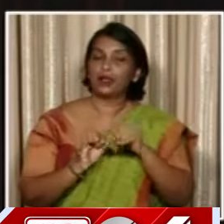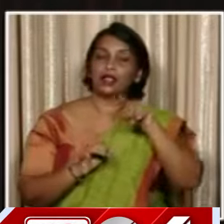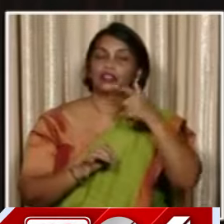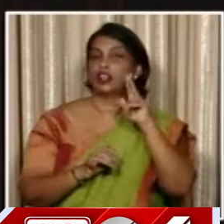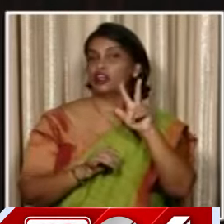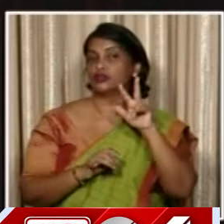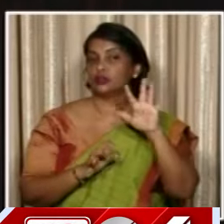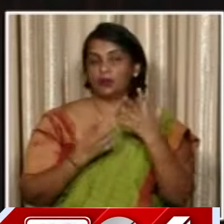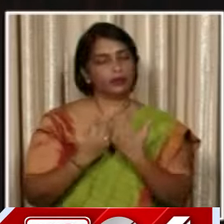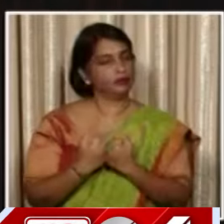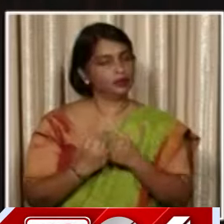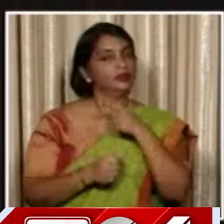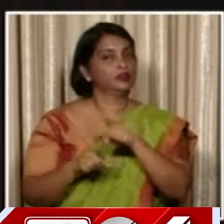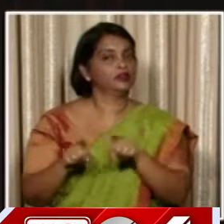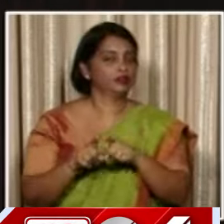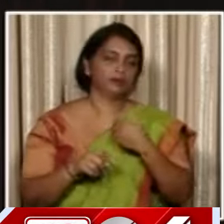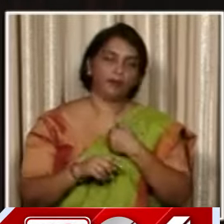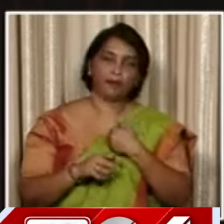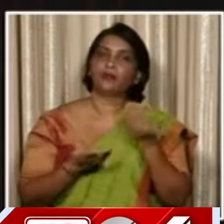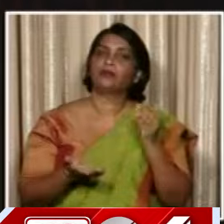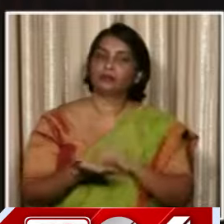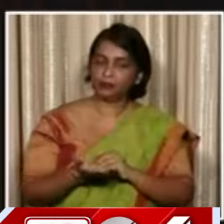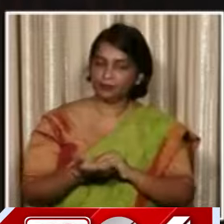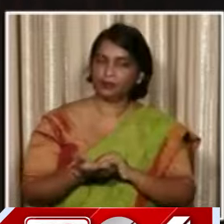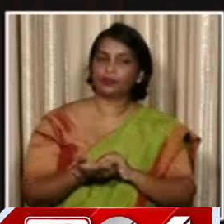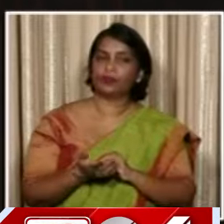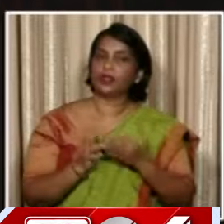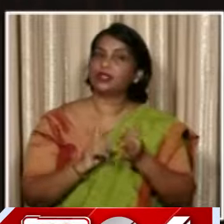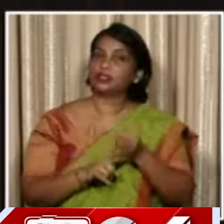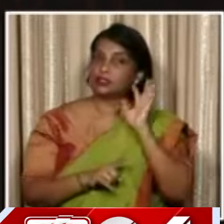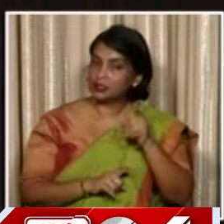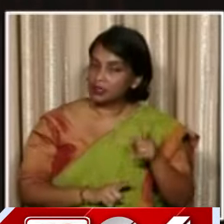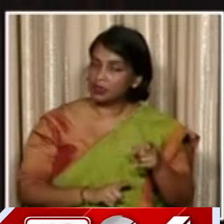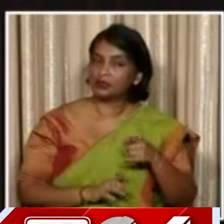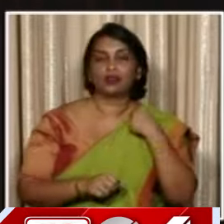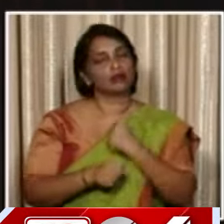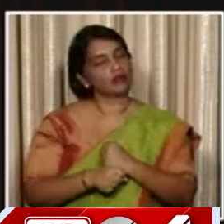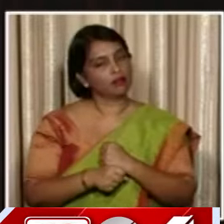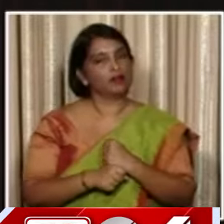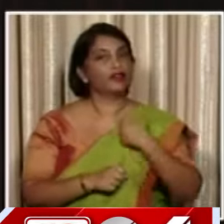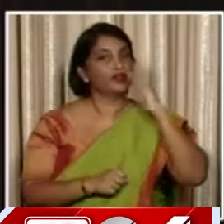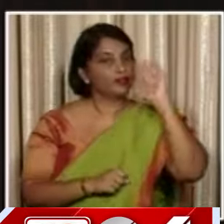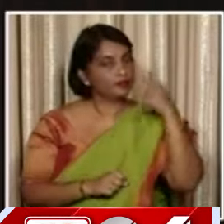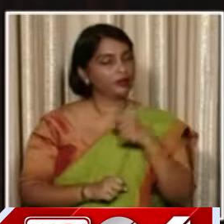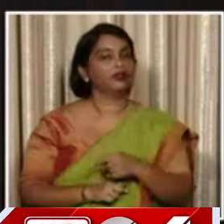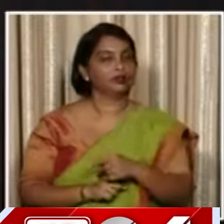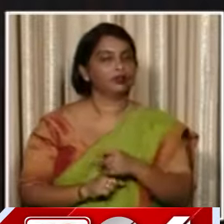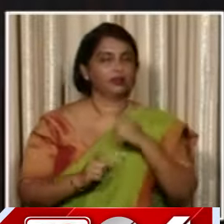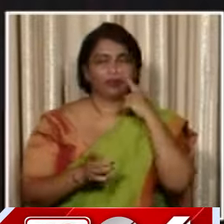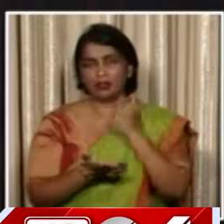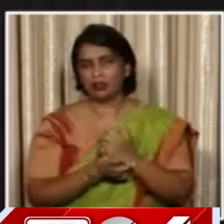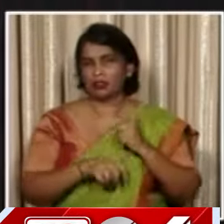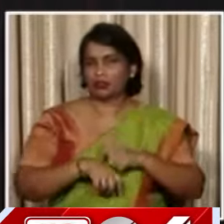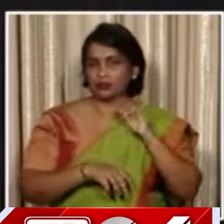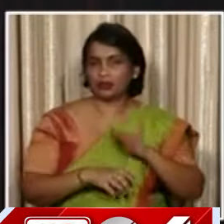185ක් ලබාගෙන තියෙනවා. ඉතින් ඒක නිසා මම නැවත වතාවක් ජනාධිපතිතුමාටත් රජයටත් විශේෂයෙන්ම මේ කටුක